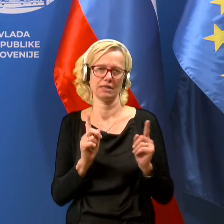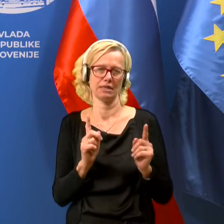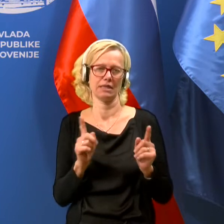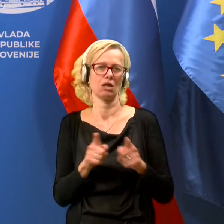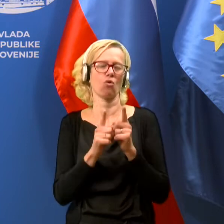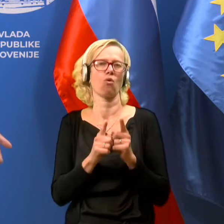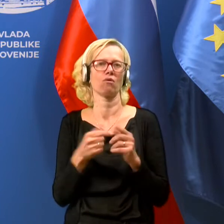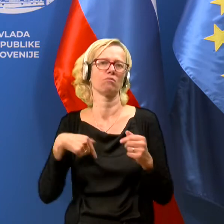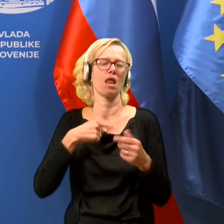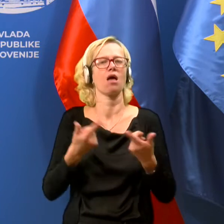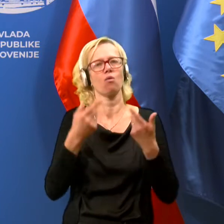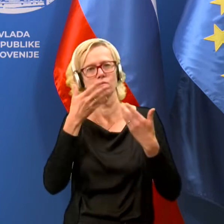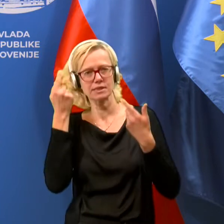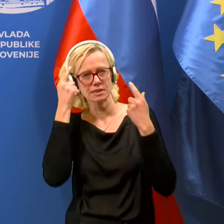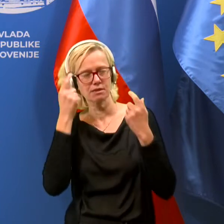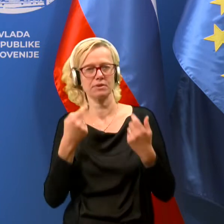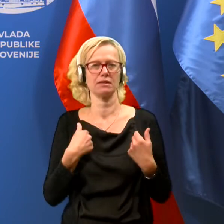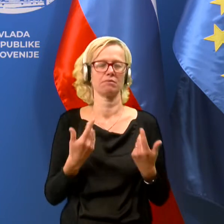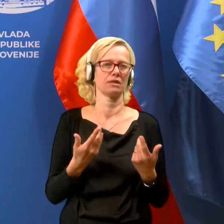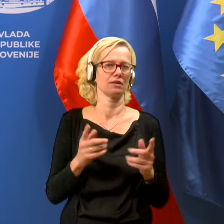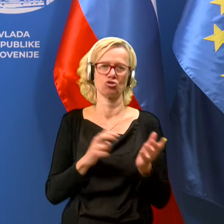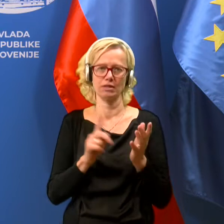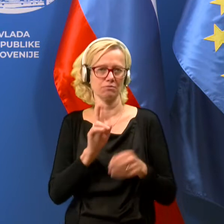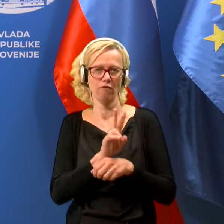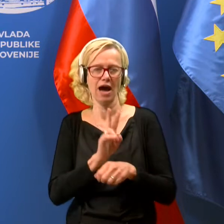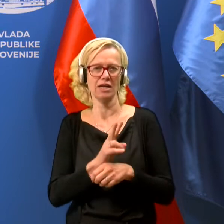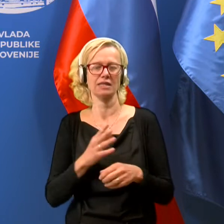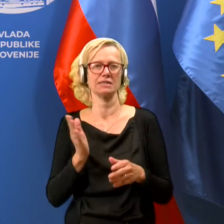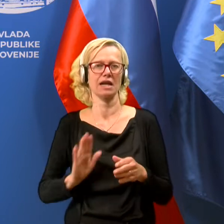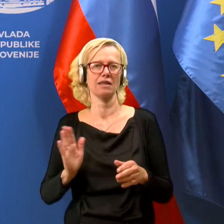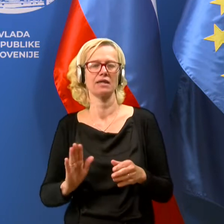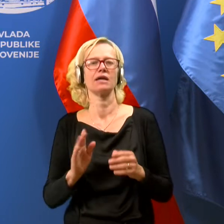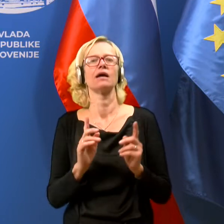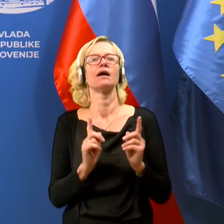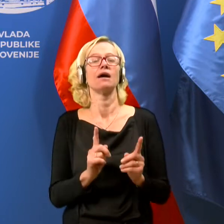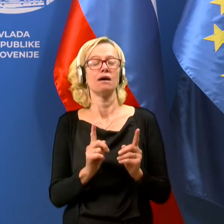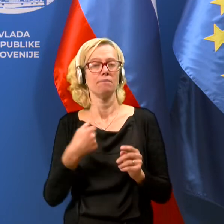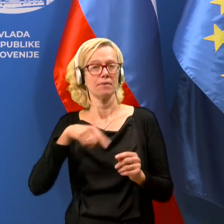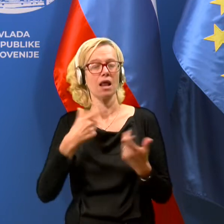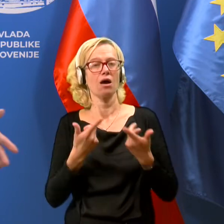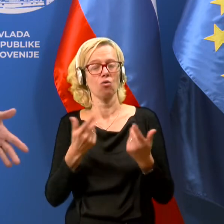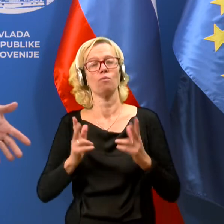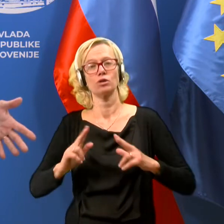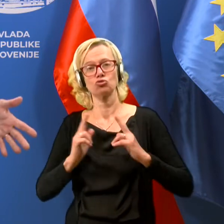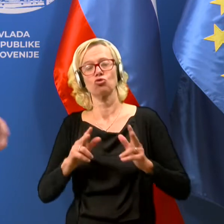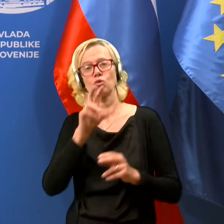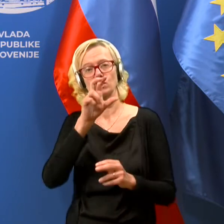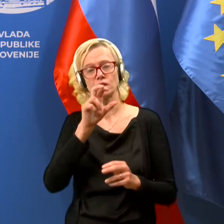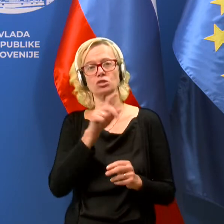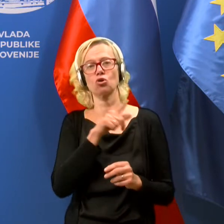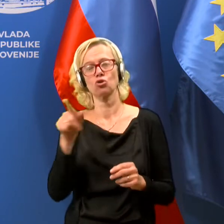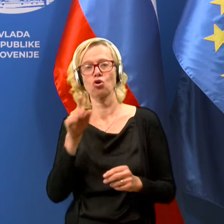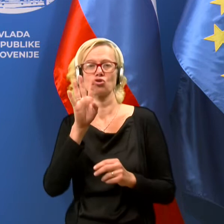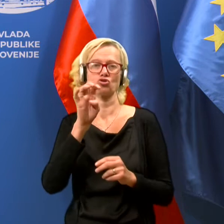lahko brezskrbni, da bi bili na varni strani. Mi koncem tega meseca lahko v bolnišnicah pričakujemo 350 do